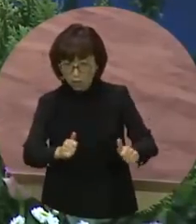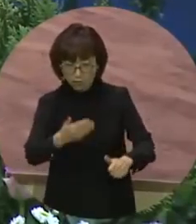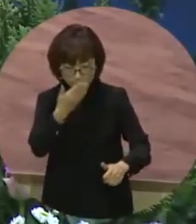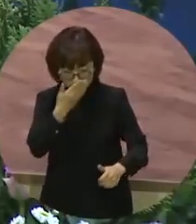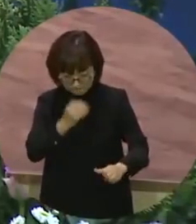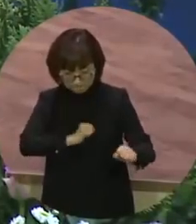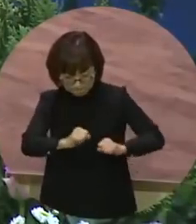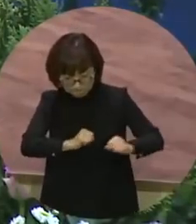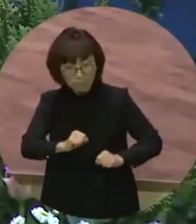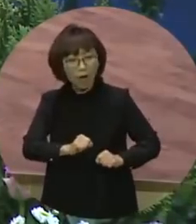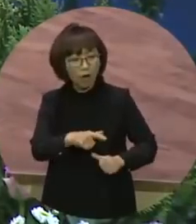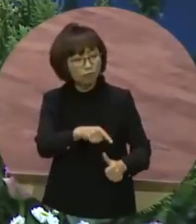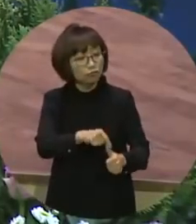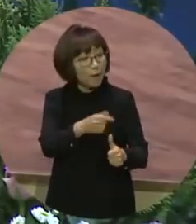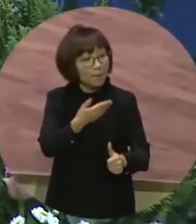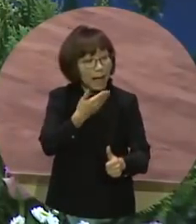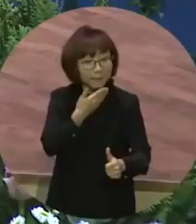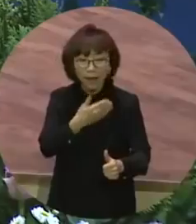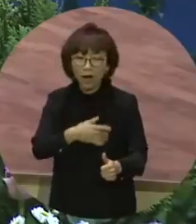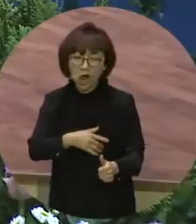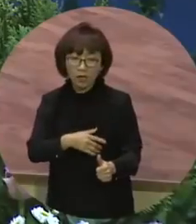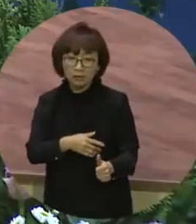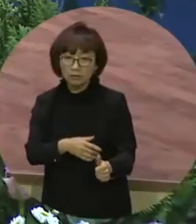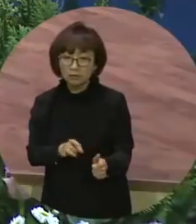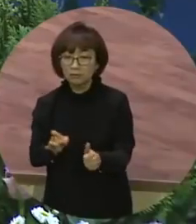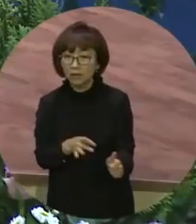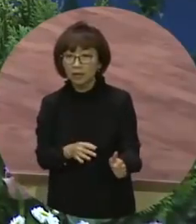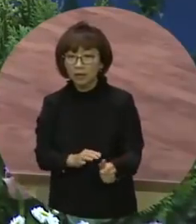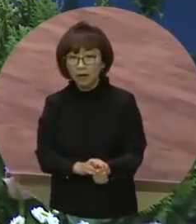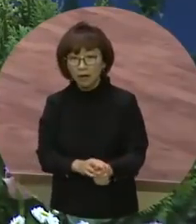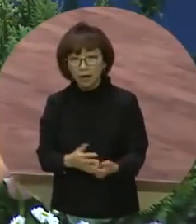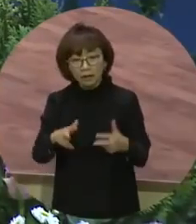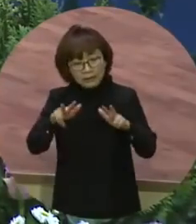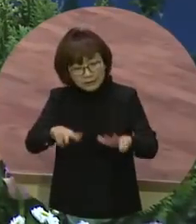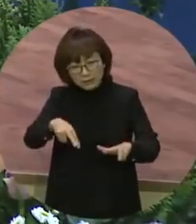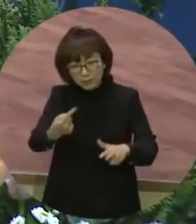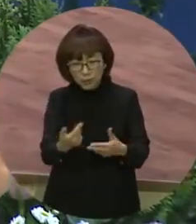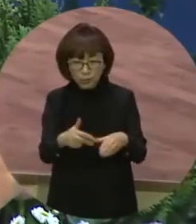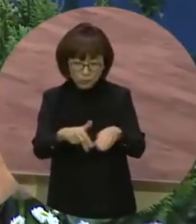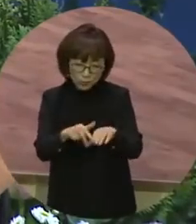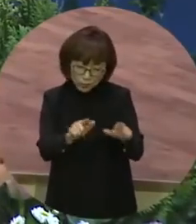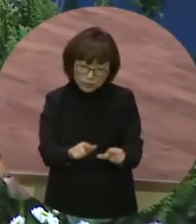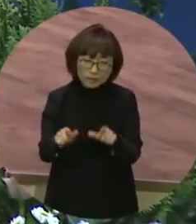돼 그래야 돼 그래야 구원 받아 다 종교생활로 지금도 마찬가지